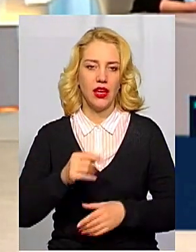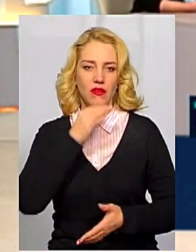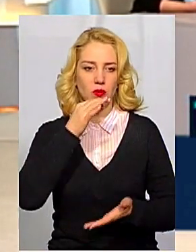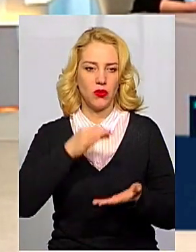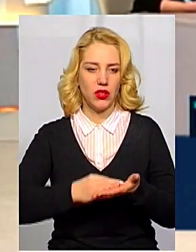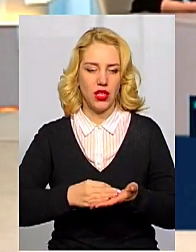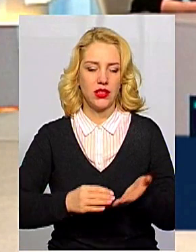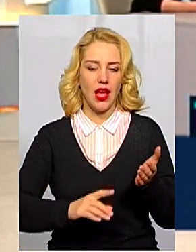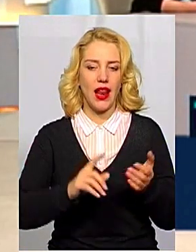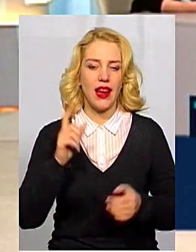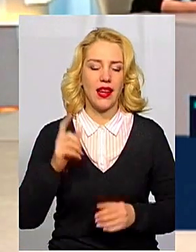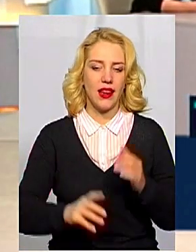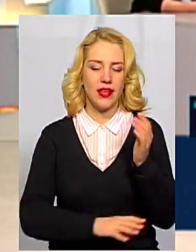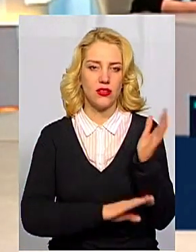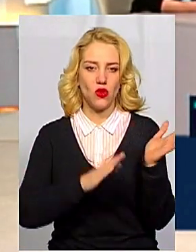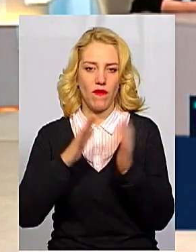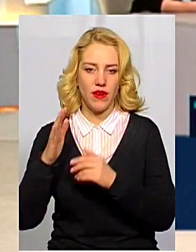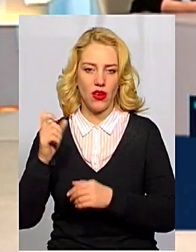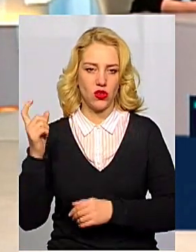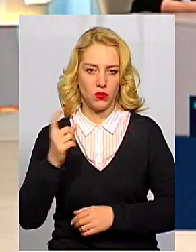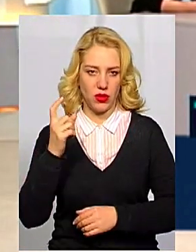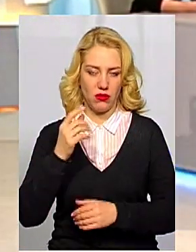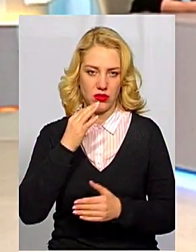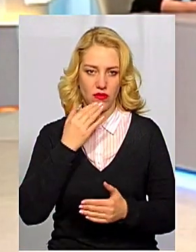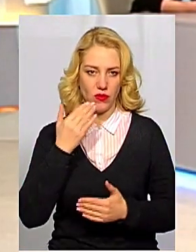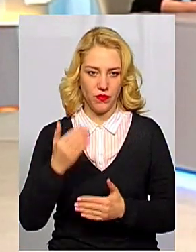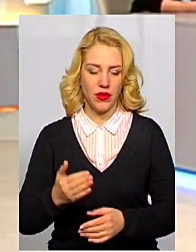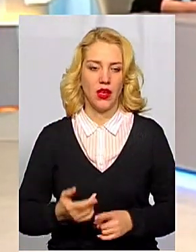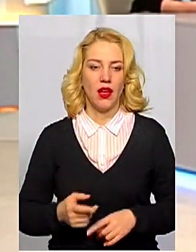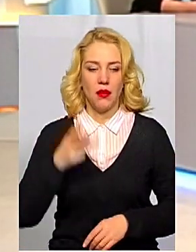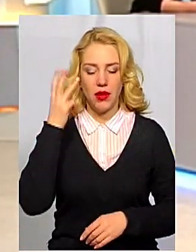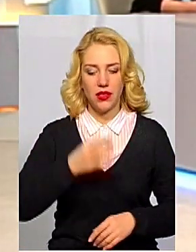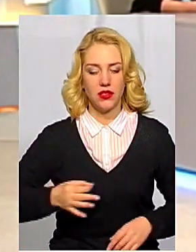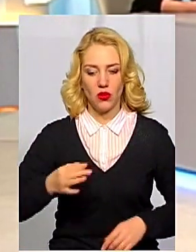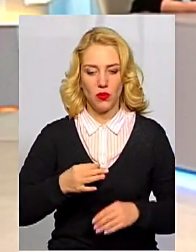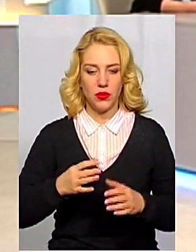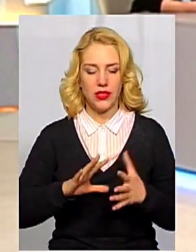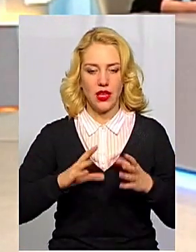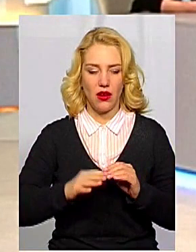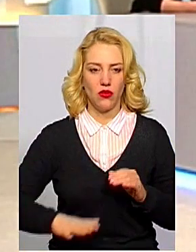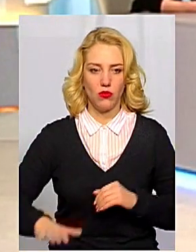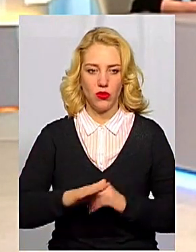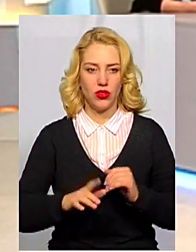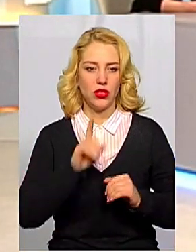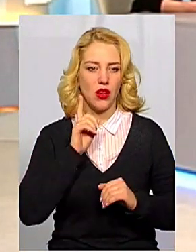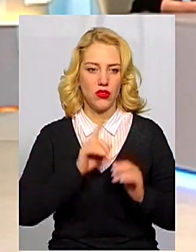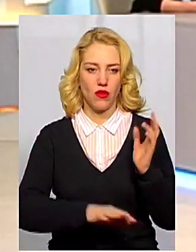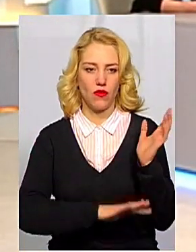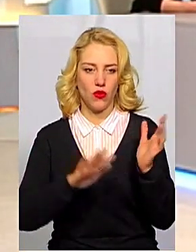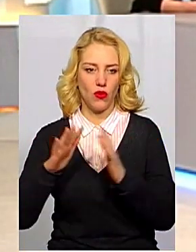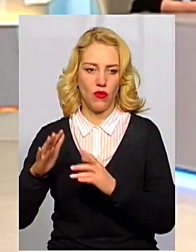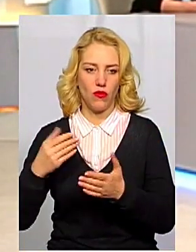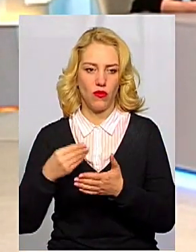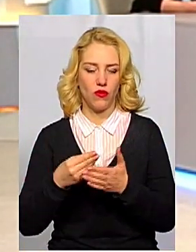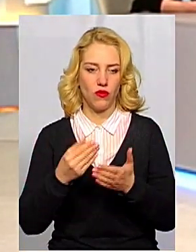управління лісового та мисливського господарства? В Хмельницькій області загальна площа Державного лісового фонду насаджень становить